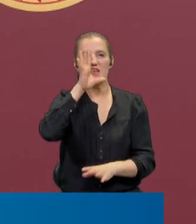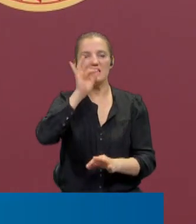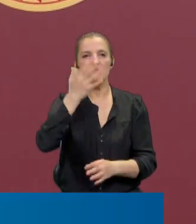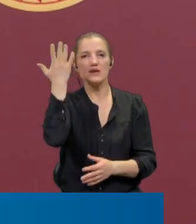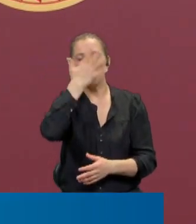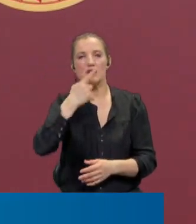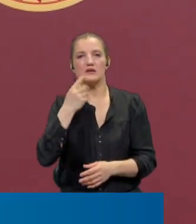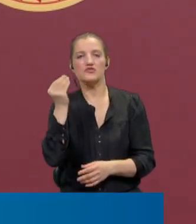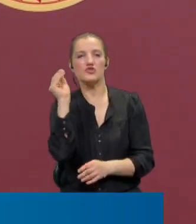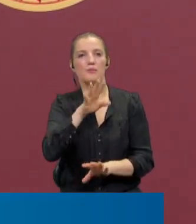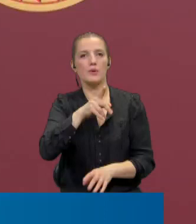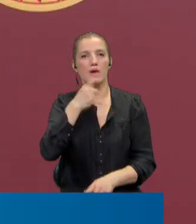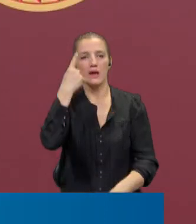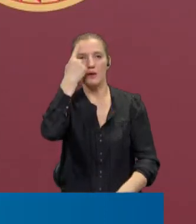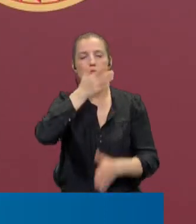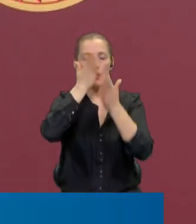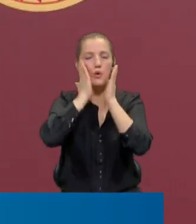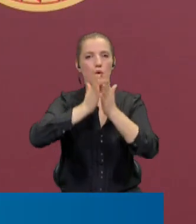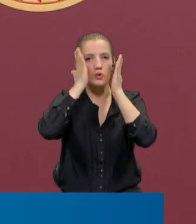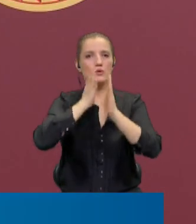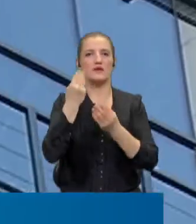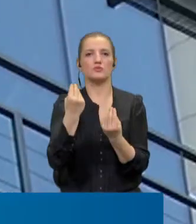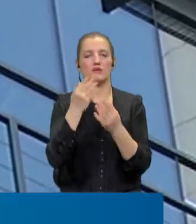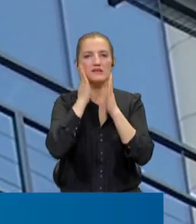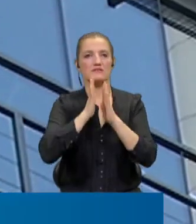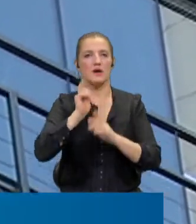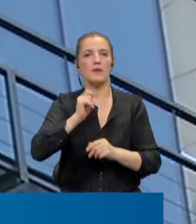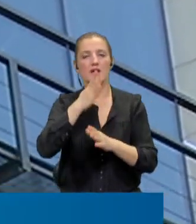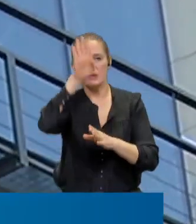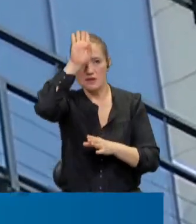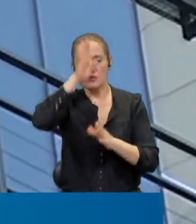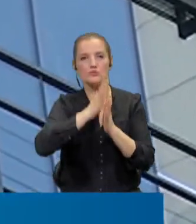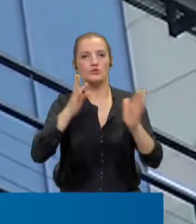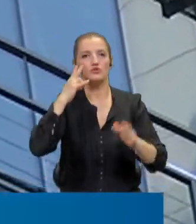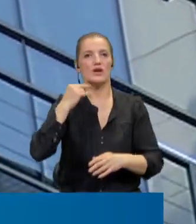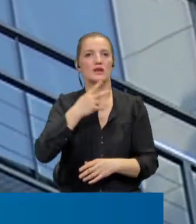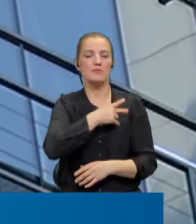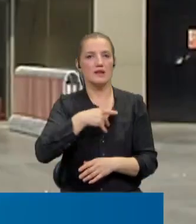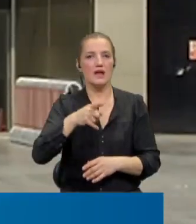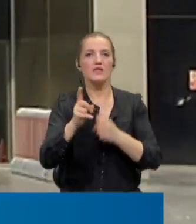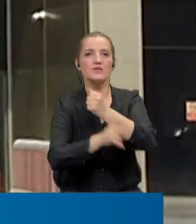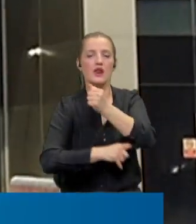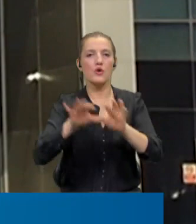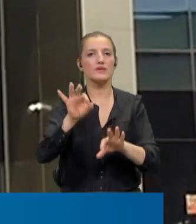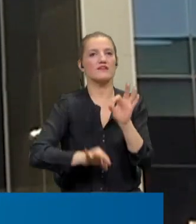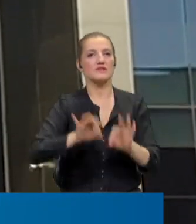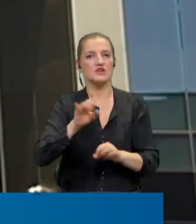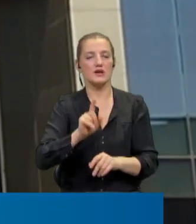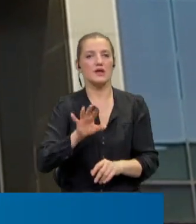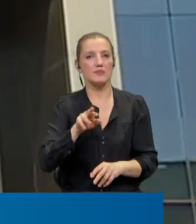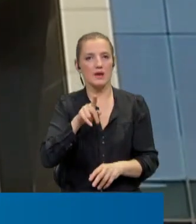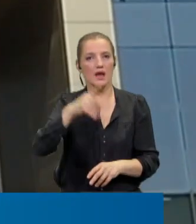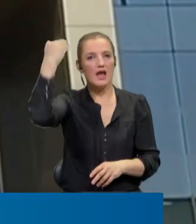onu yüzüne sürüyoruz vallahi Bir tek kendi yüzüne yapışır böyle İyice fazla kardeş İstanbul Büyükşehir Belediyesi'ne terör eskisi gibi Bu tesisin